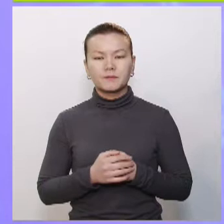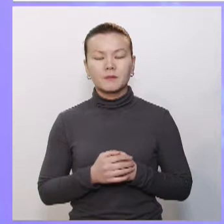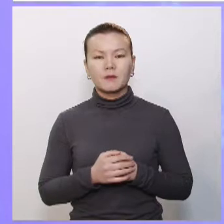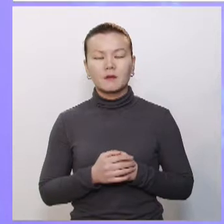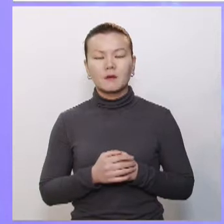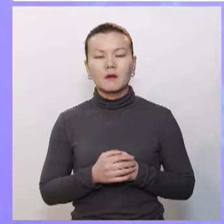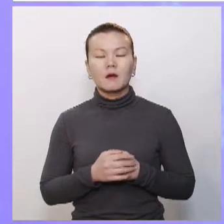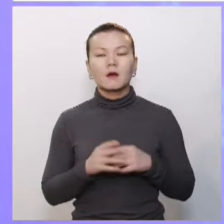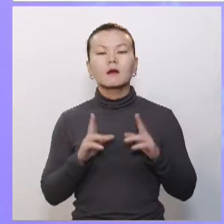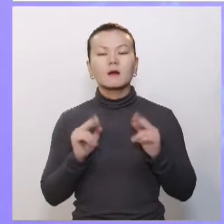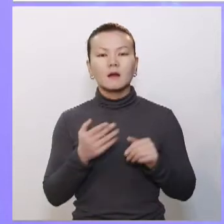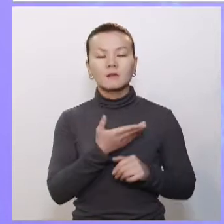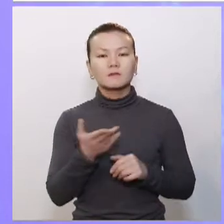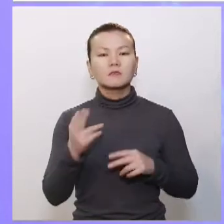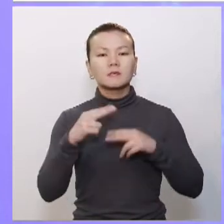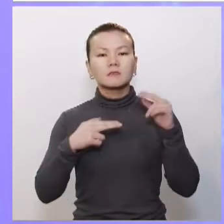Маанайыңар жакшыбы?